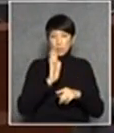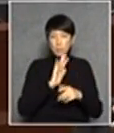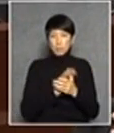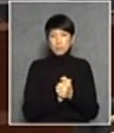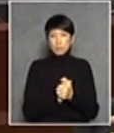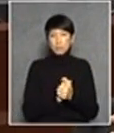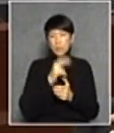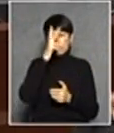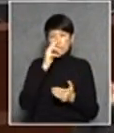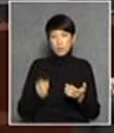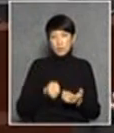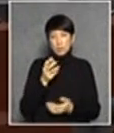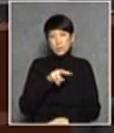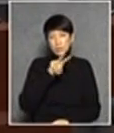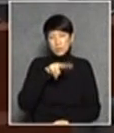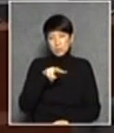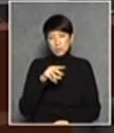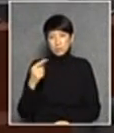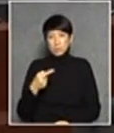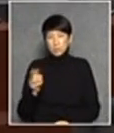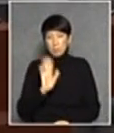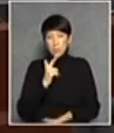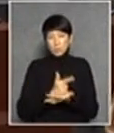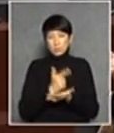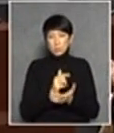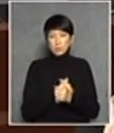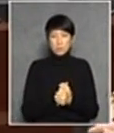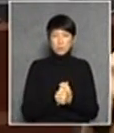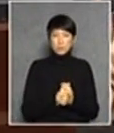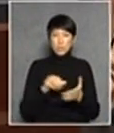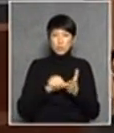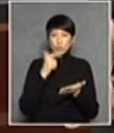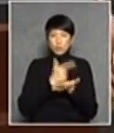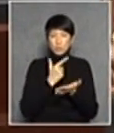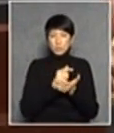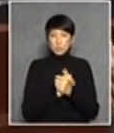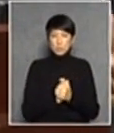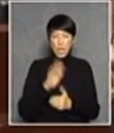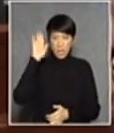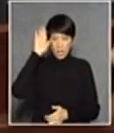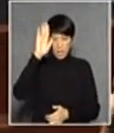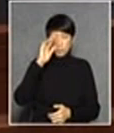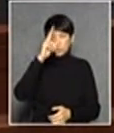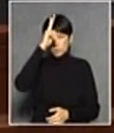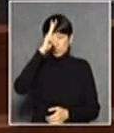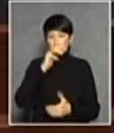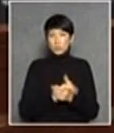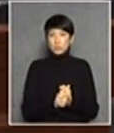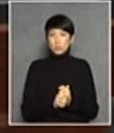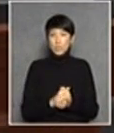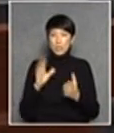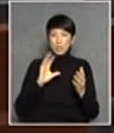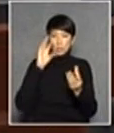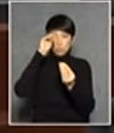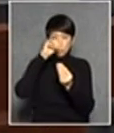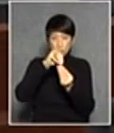你拿個一兩千萬出來，不是這些錢的最重要的問題，最重要就是希望政府能夠更關注，政